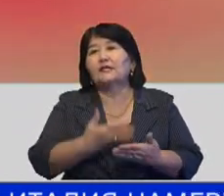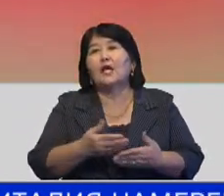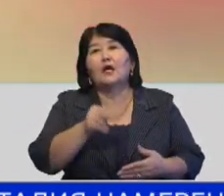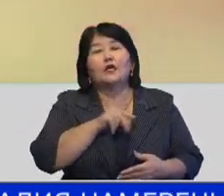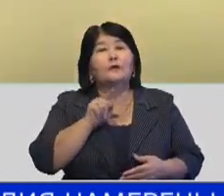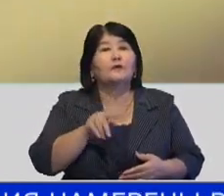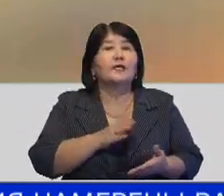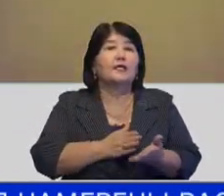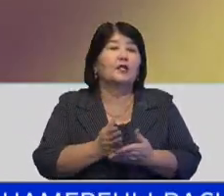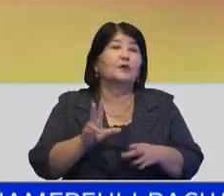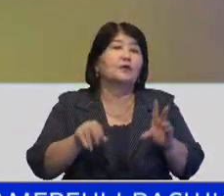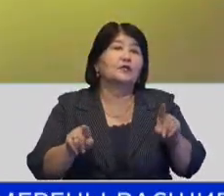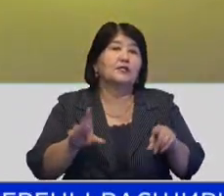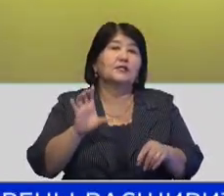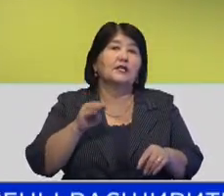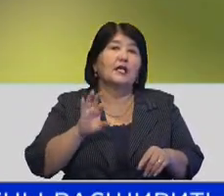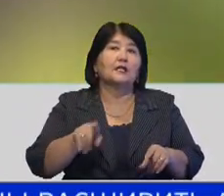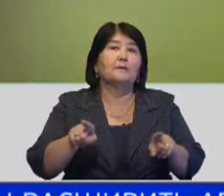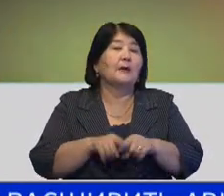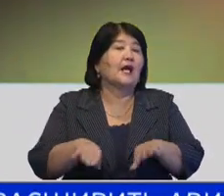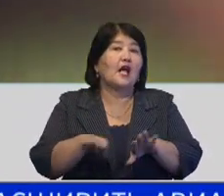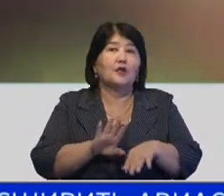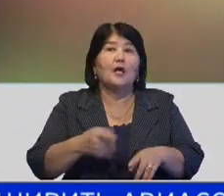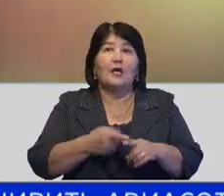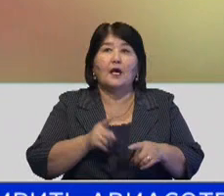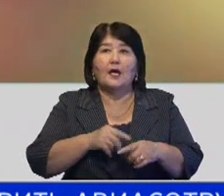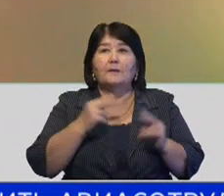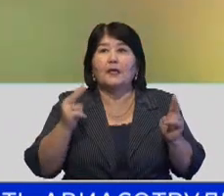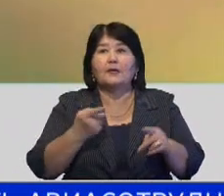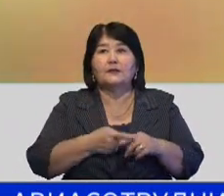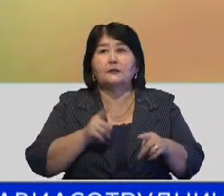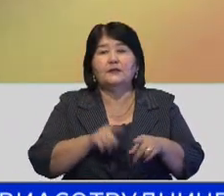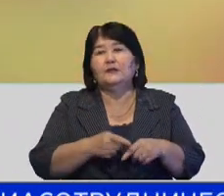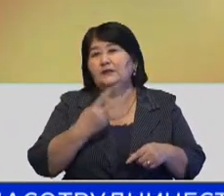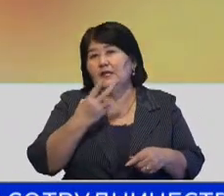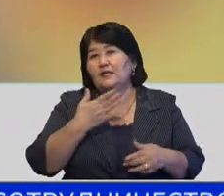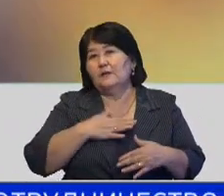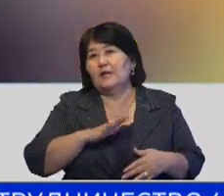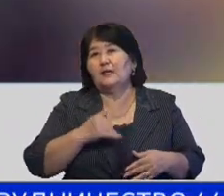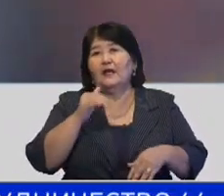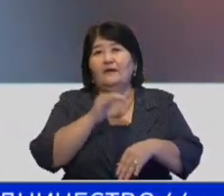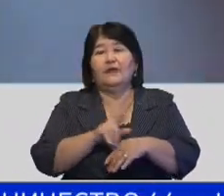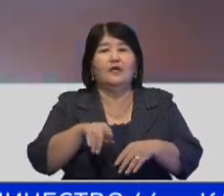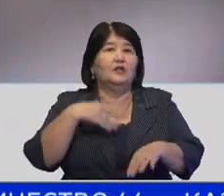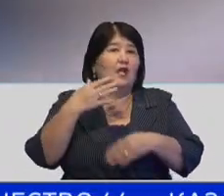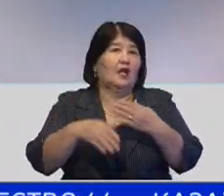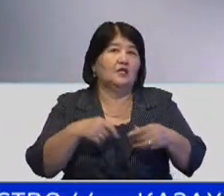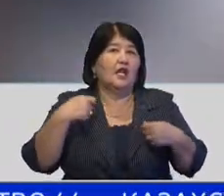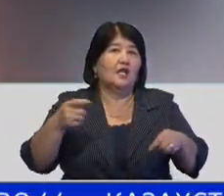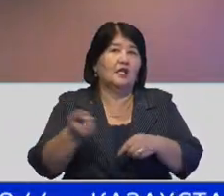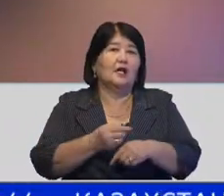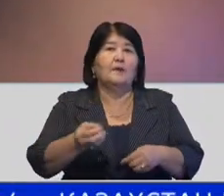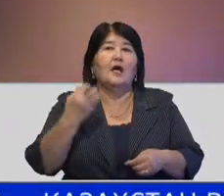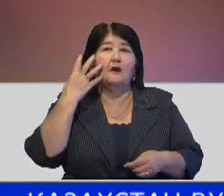работы в этом направлении считает сенатор Пока не на уровне об этом свидетельствуют нелицеприятные факты тоджа ажиотаж на ярмарке